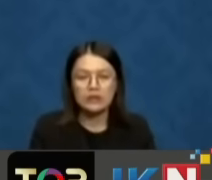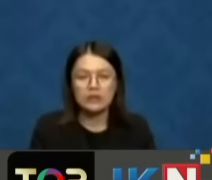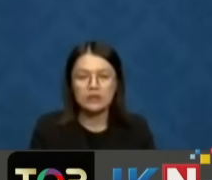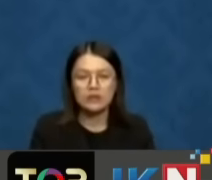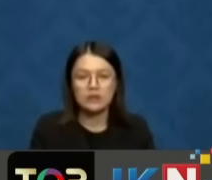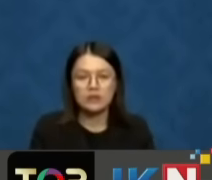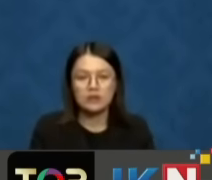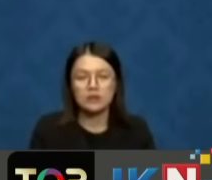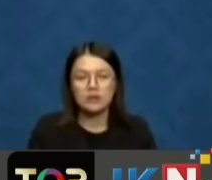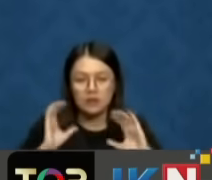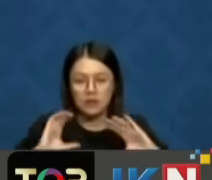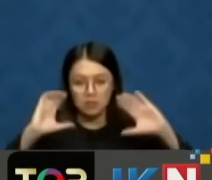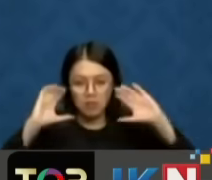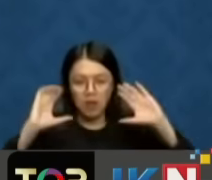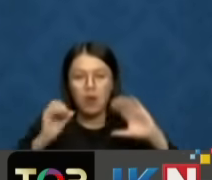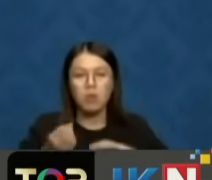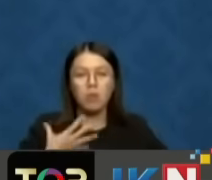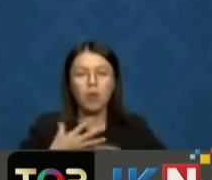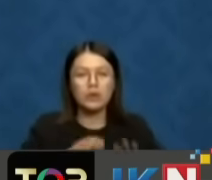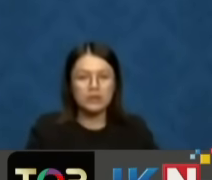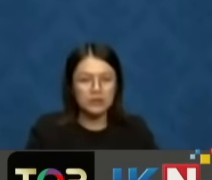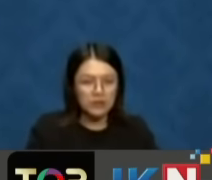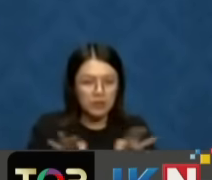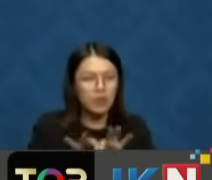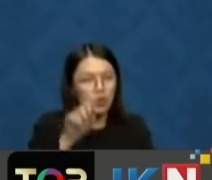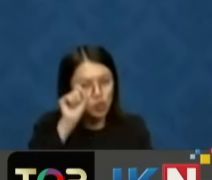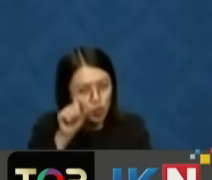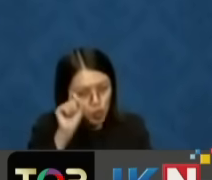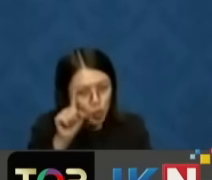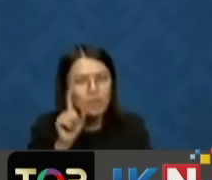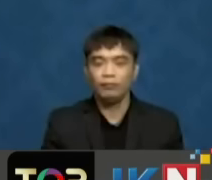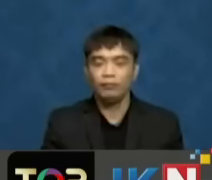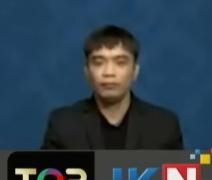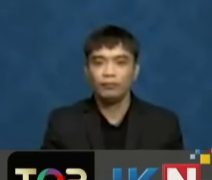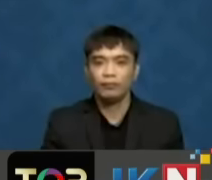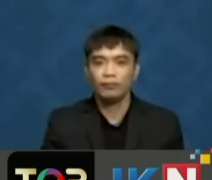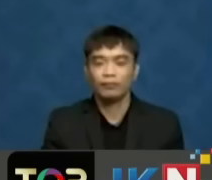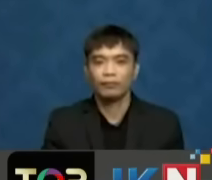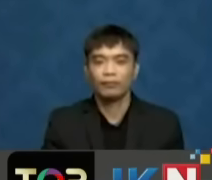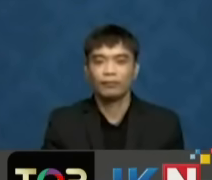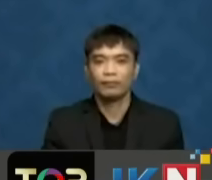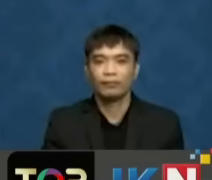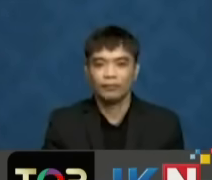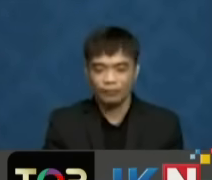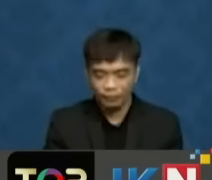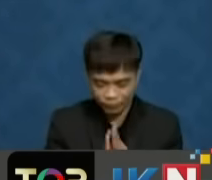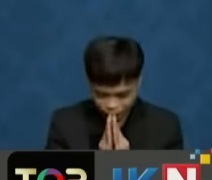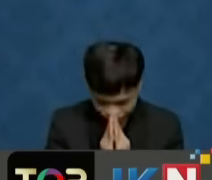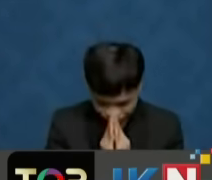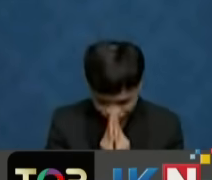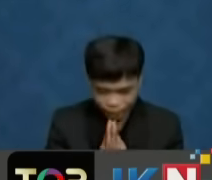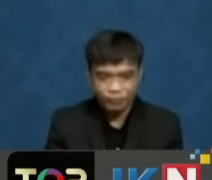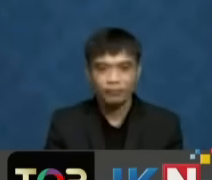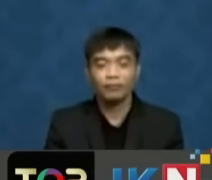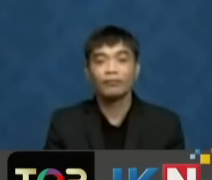สบวิกฤตการคลังอย่างรุนแรงจนทำให้เศรษฐกิจโดยรวมซบเซาซึมนานอัตราการขยายตัวทางด้านเศรษฐกิจ